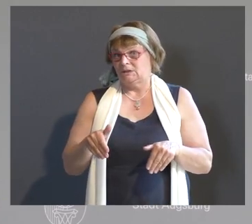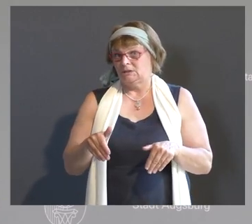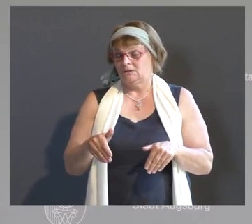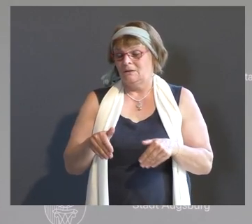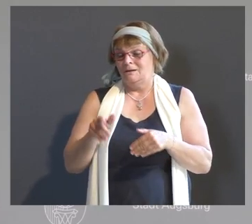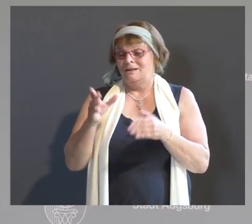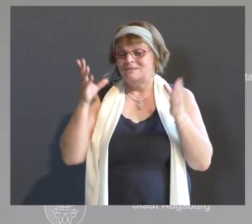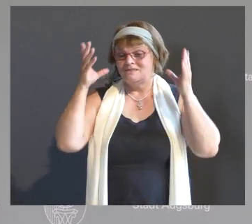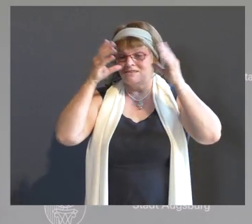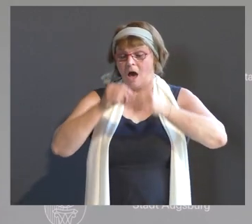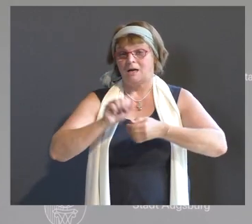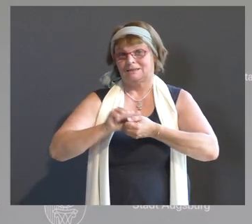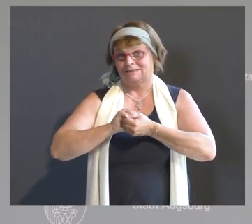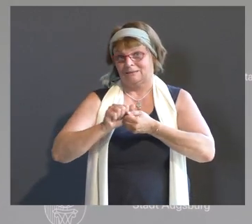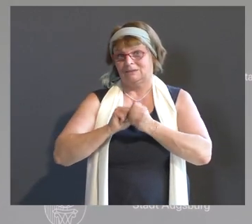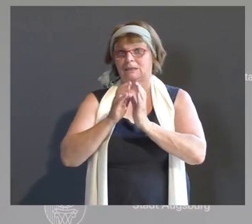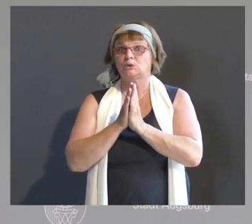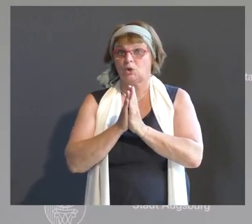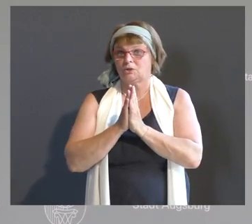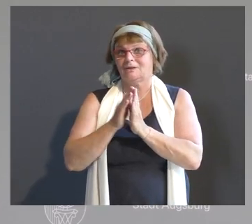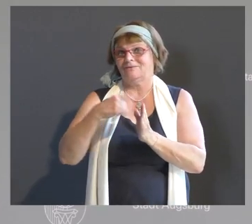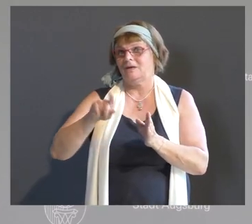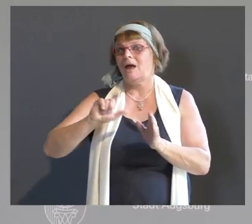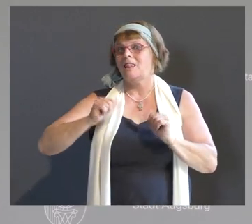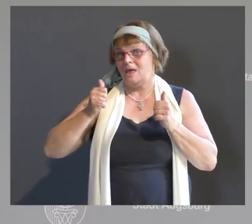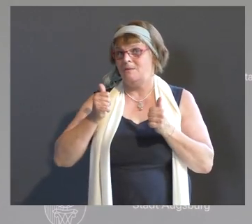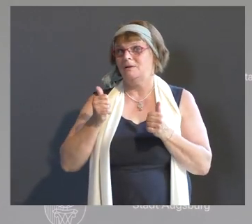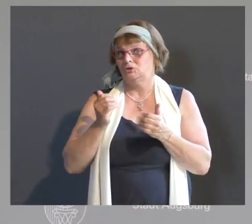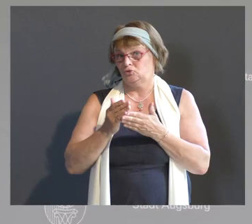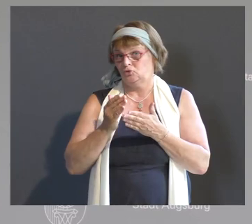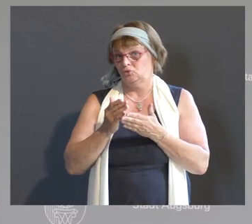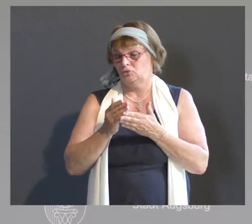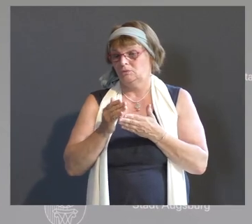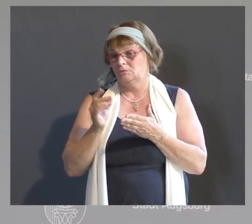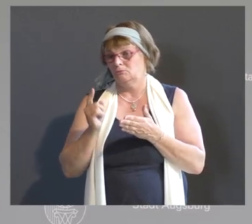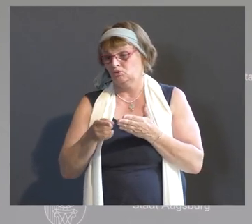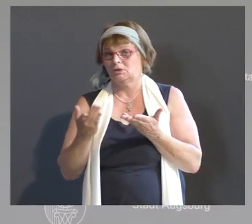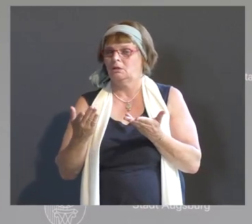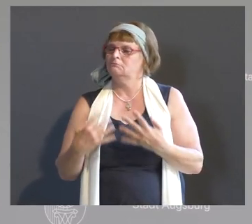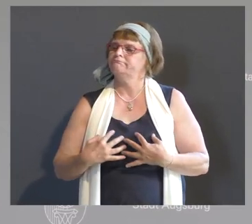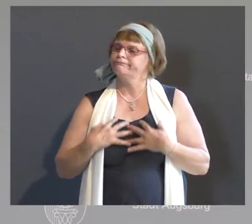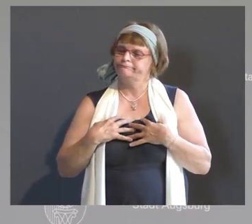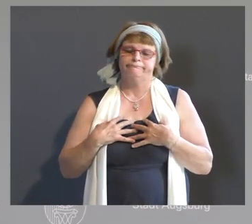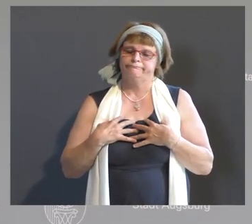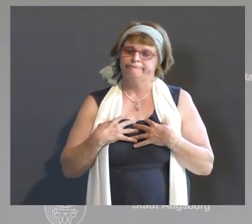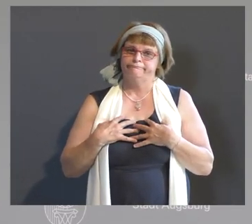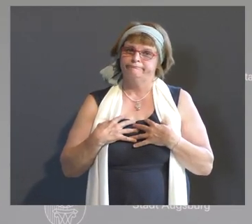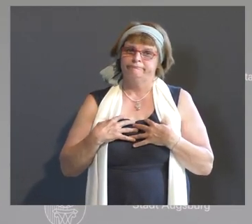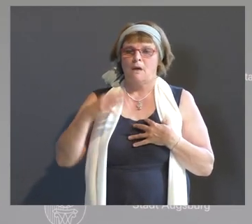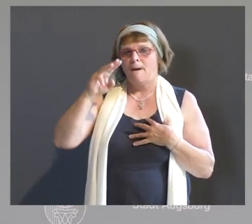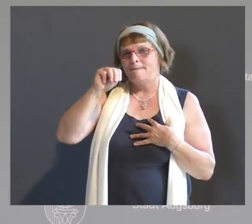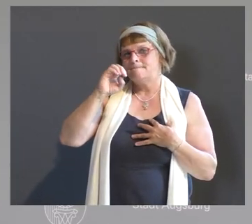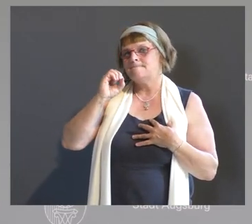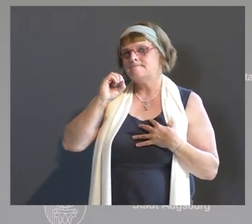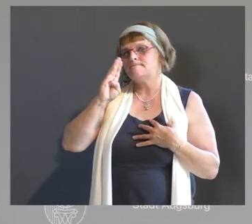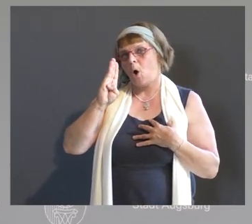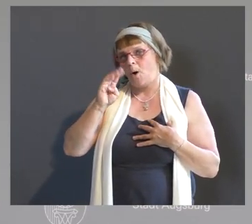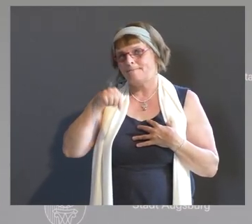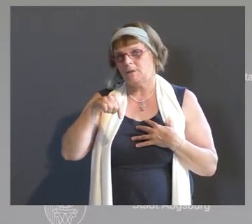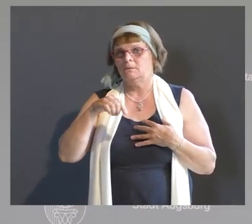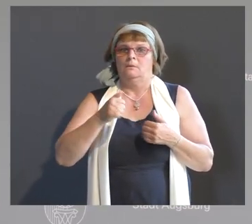von Samstag auf Sonntag erleben mussten, ist erschreckend. Dass ein Mob von mehreren